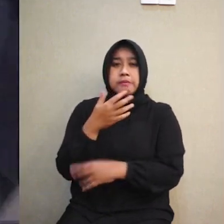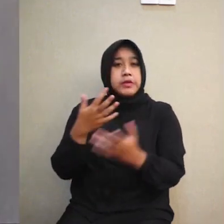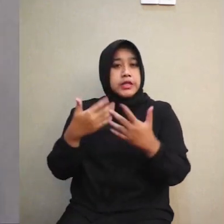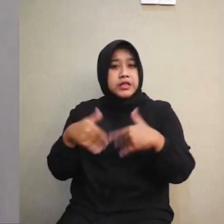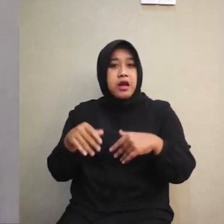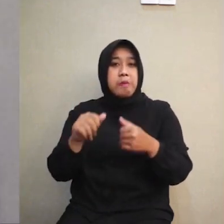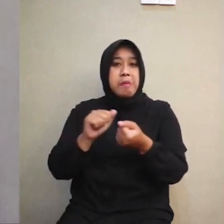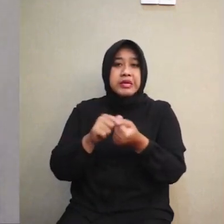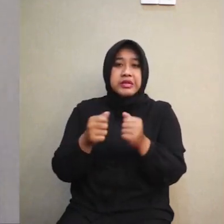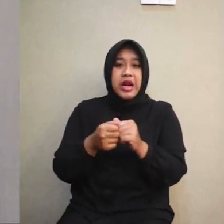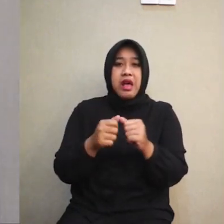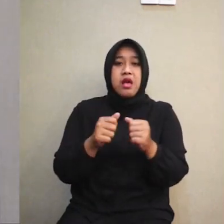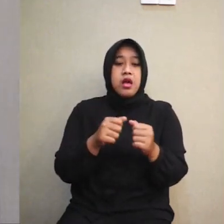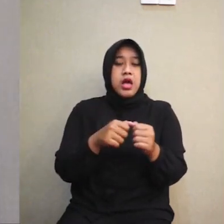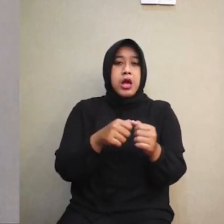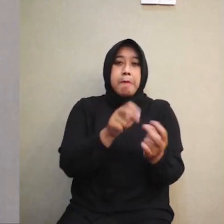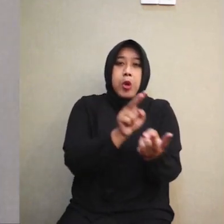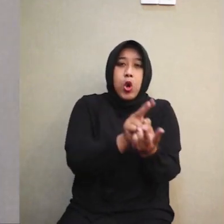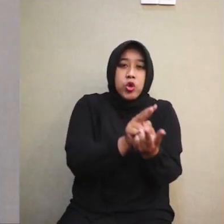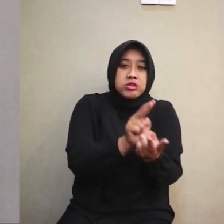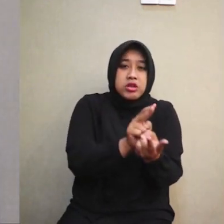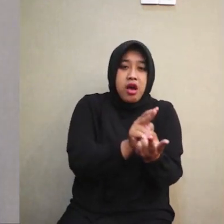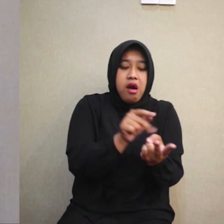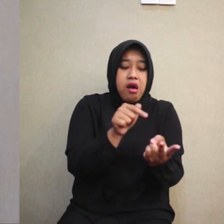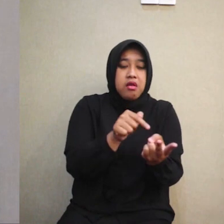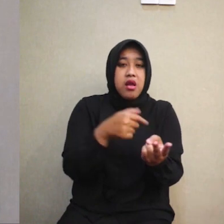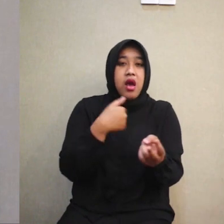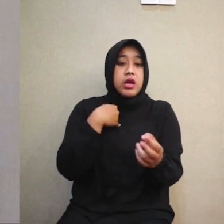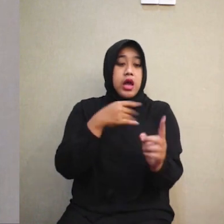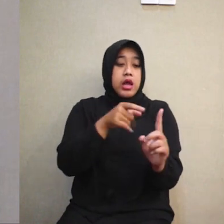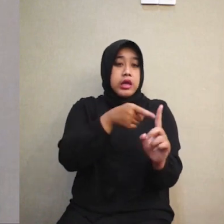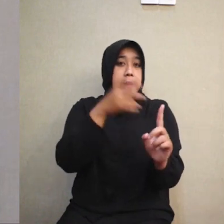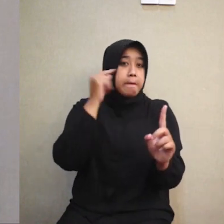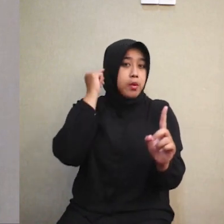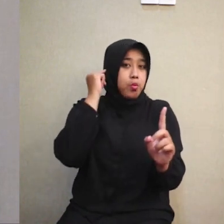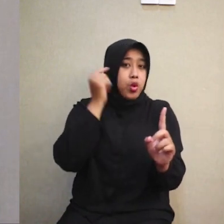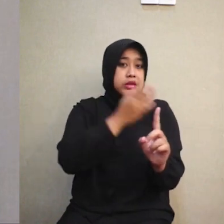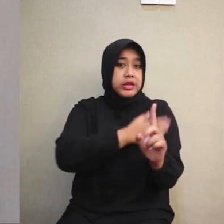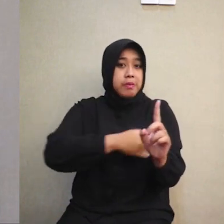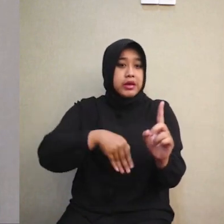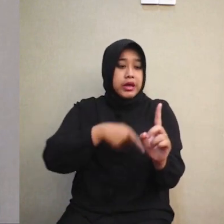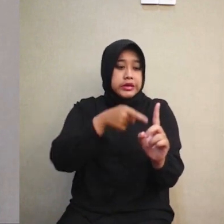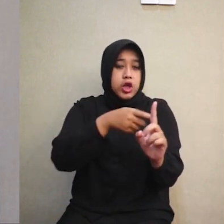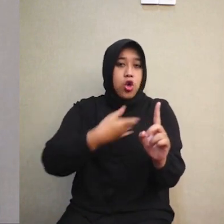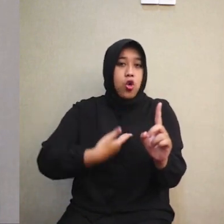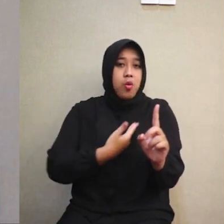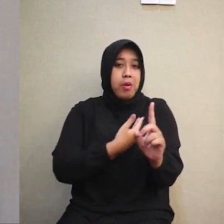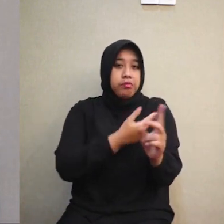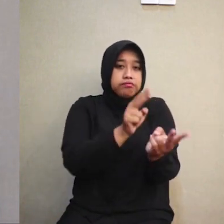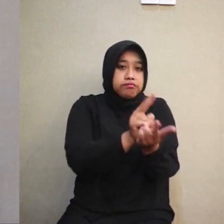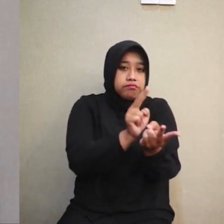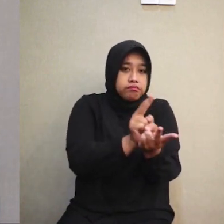perkosaan misalnya ketika ada perempuan difabel yang menjadi korban pemerkosaan